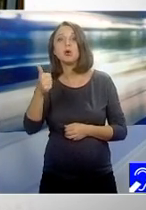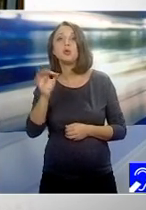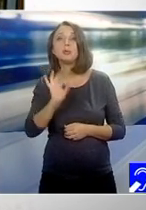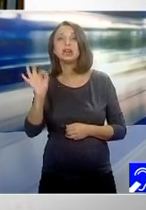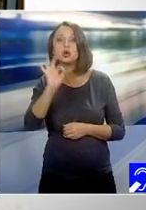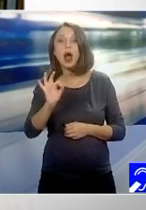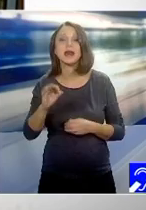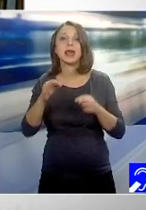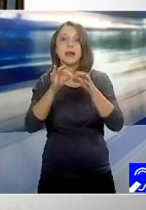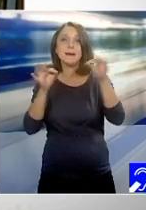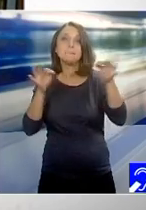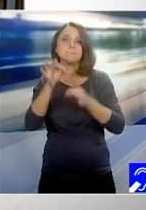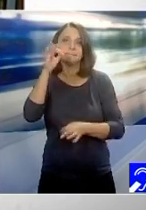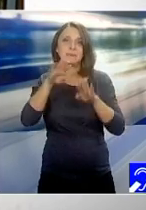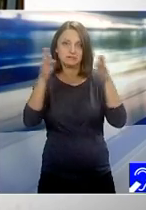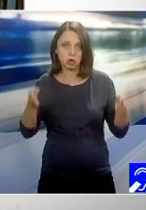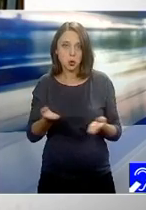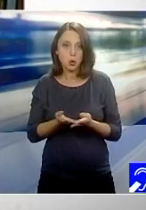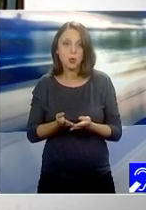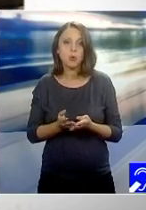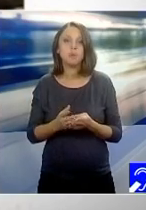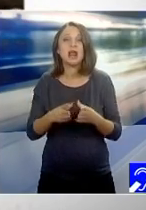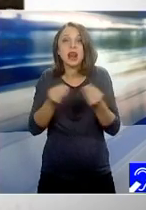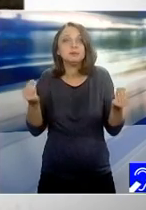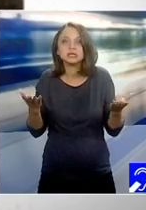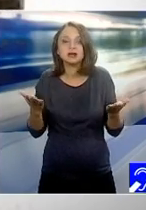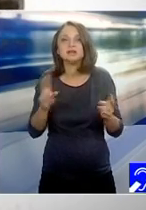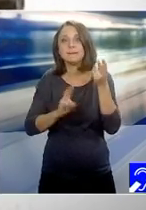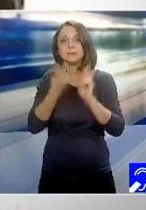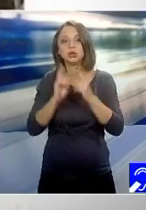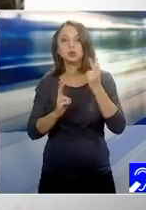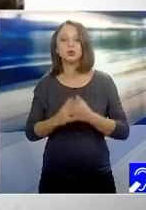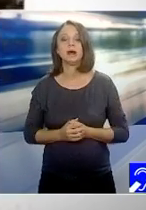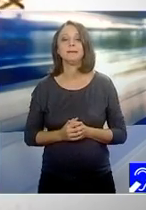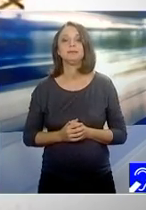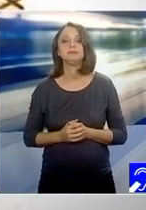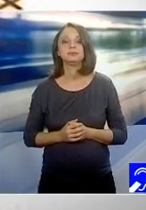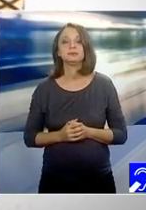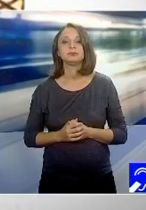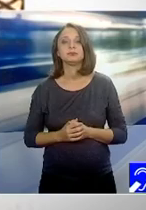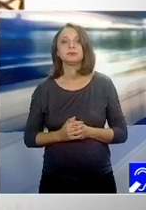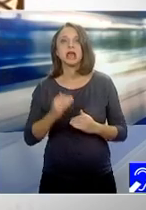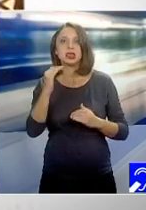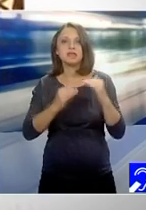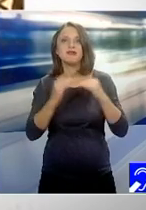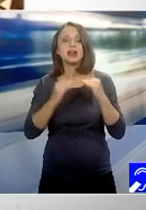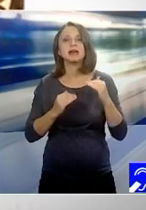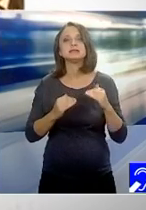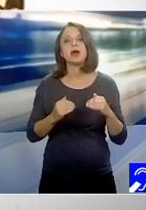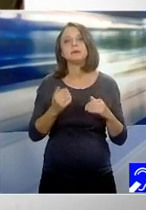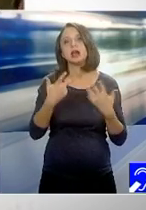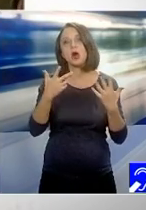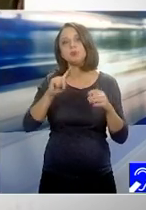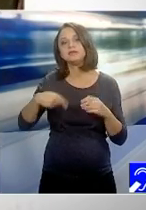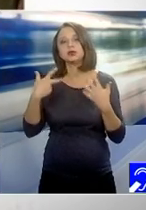fost dovediți ca fiind lipsă de fondul forestier. Diferența de la 1,1 milioane metri cubi până la 8,8, cât spune inventarul forestier național că